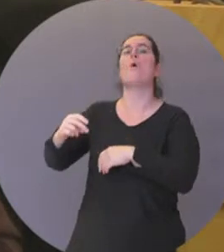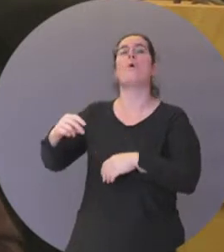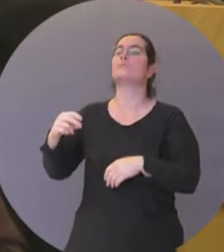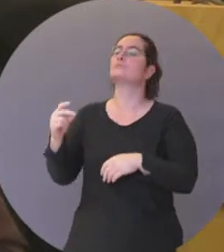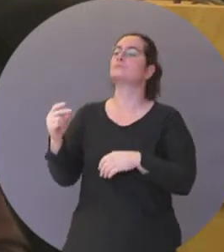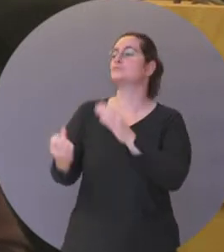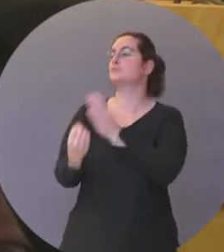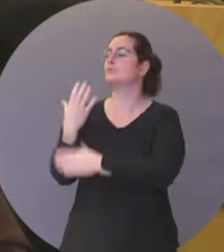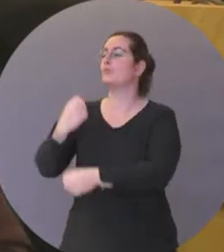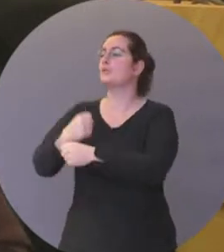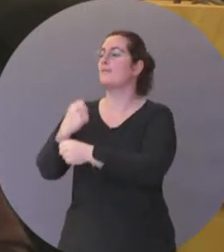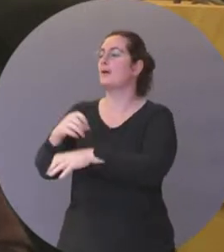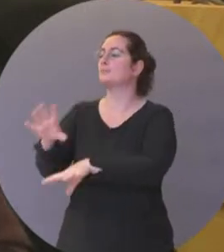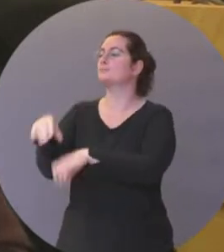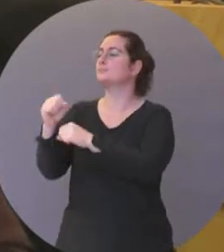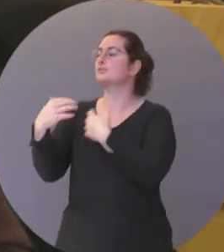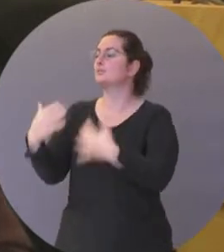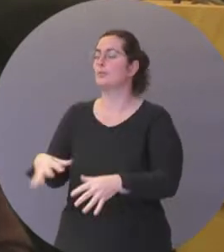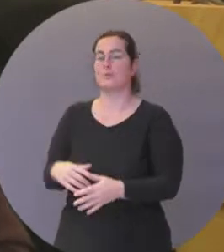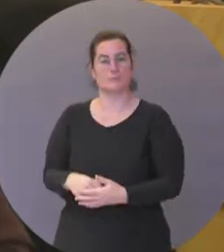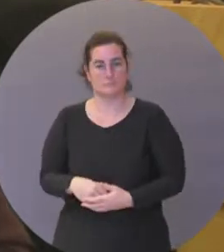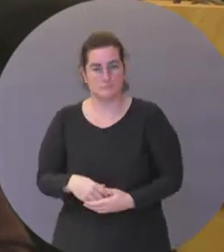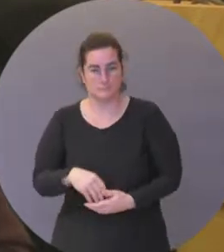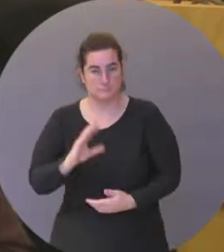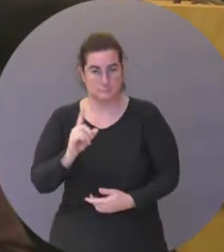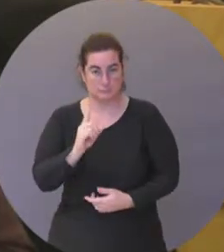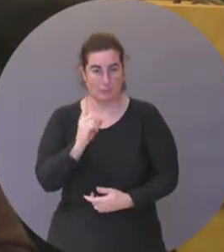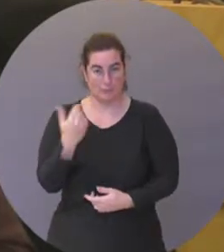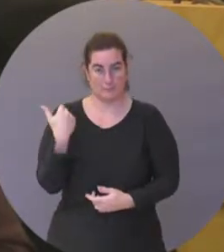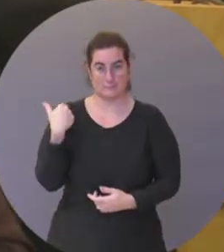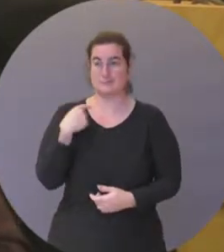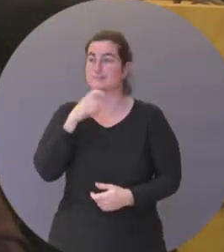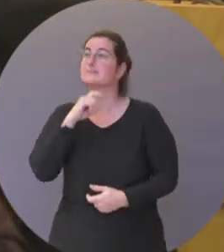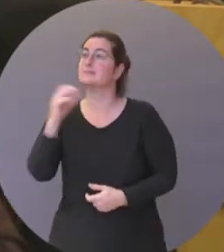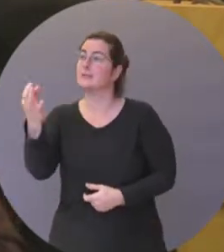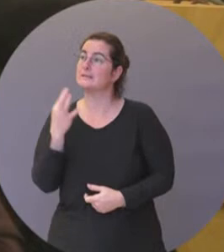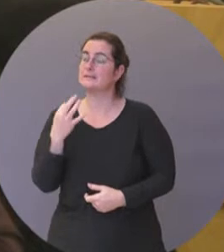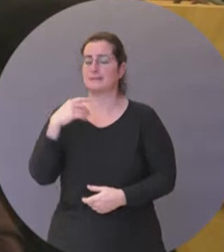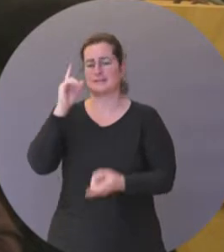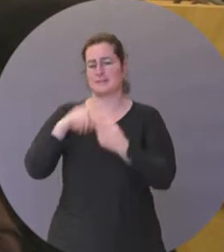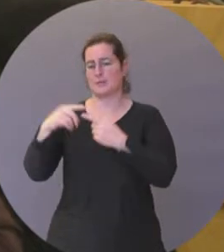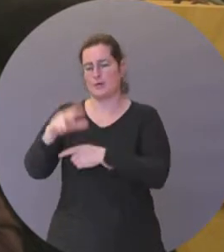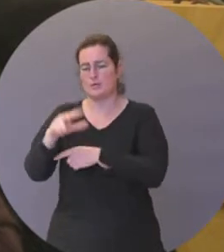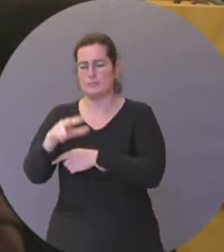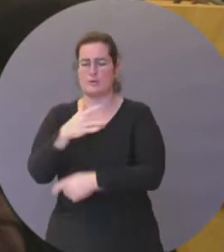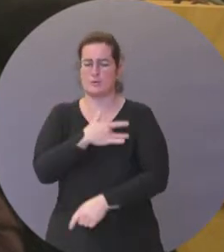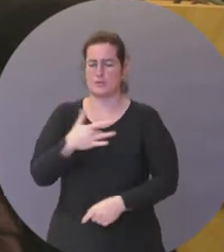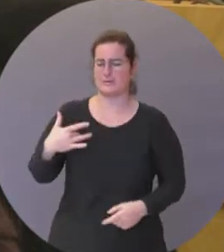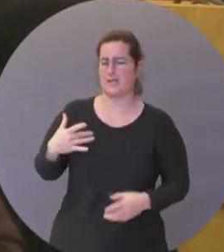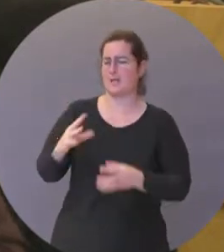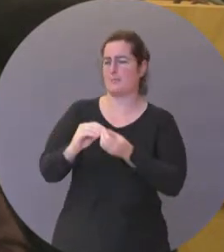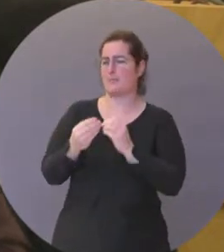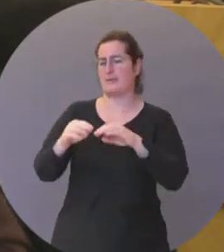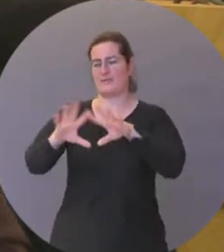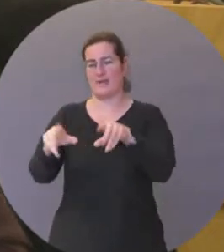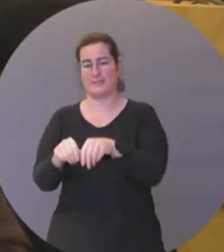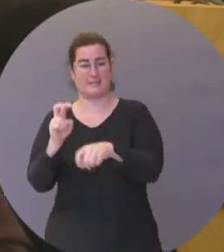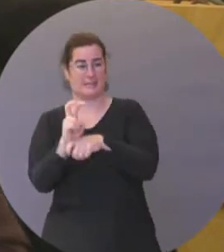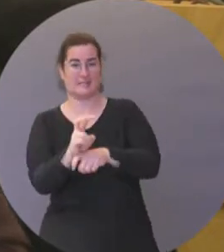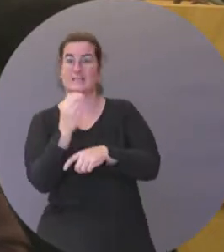l'enjeu de l'accompagnement comme tu l'as rappelé autour du logement de la santé la problématique familiale avec les enfants